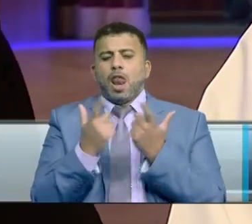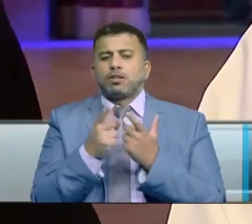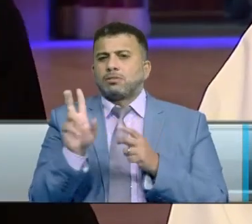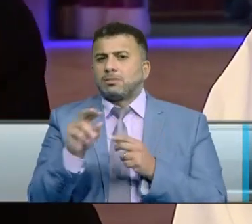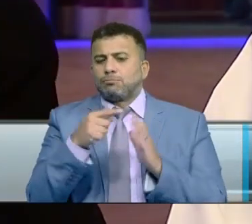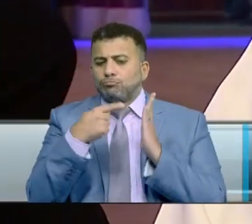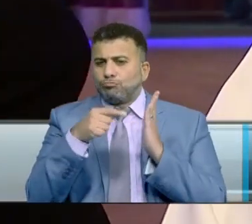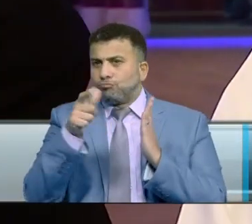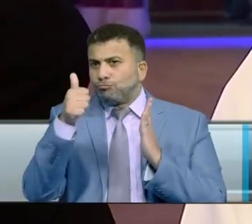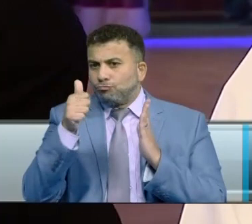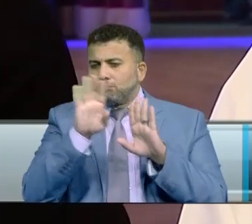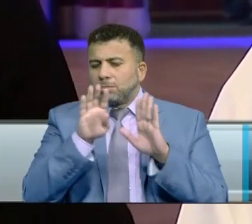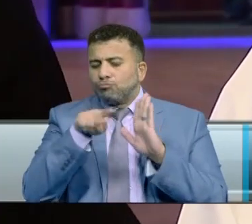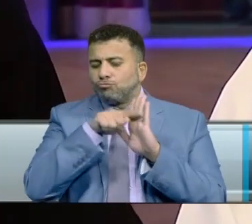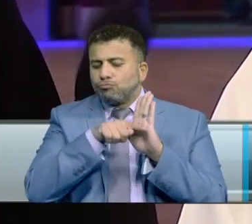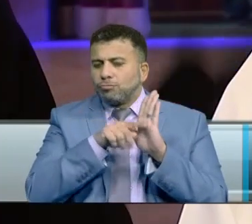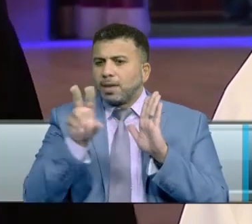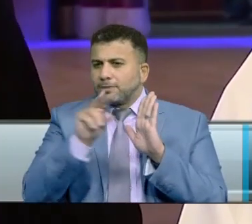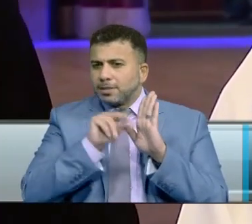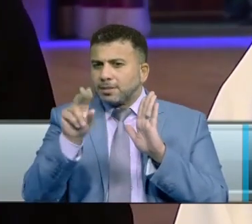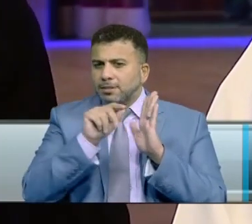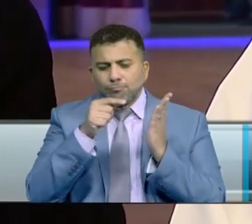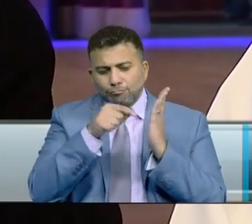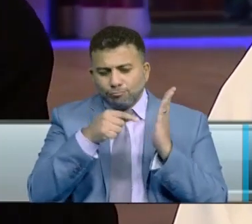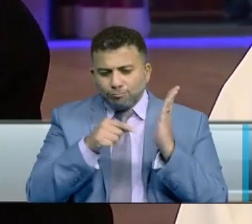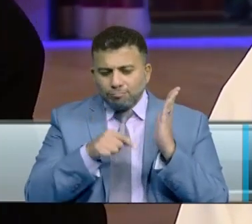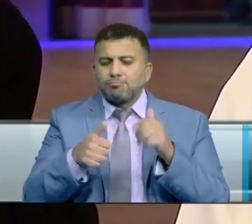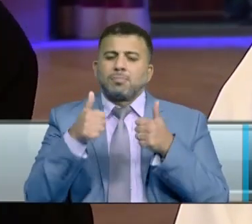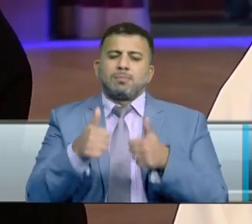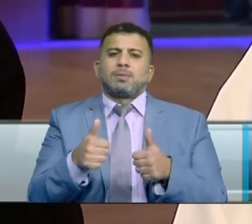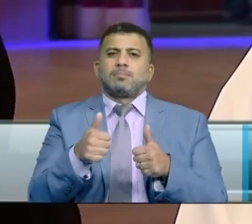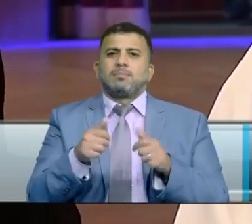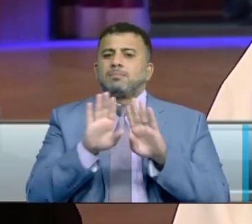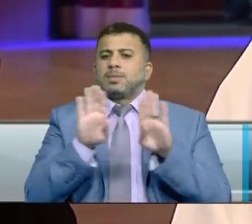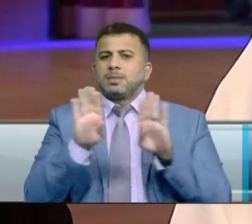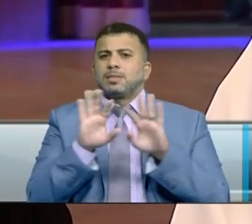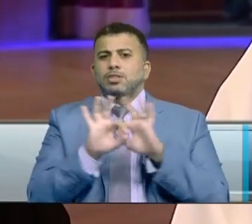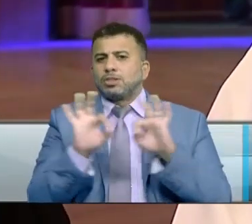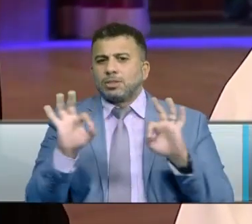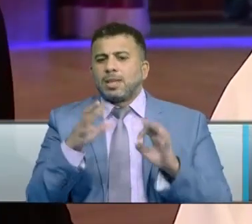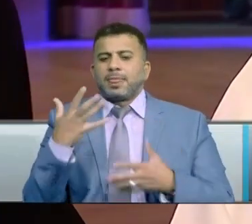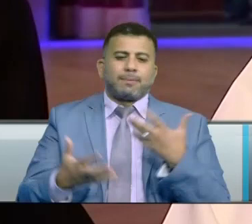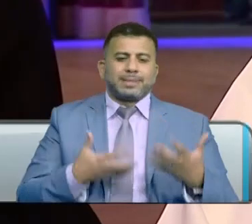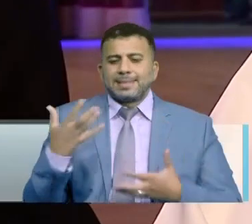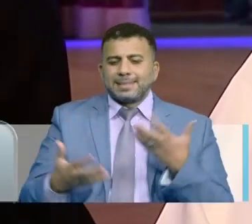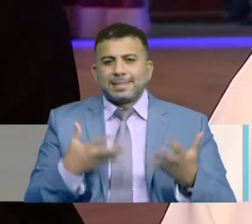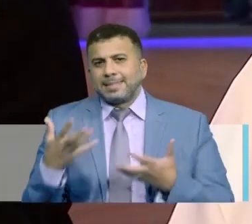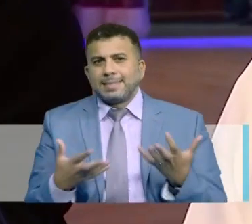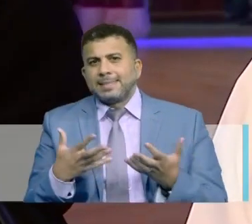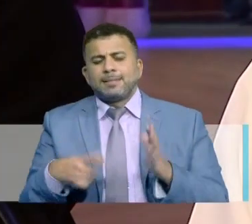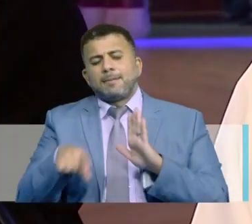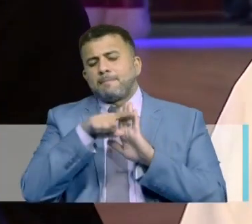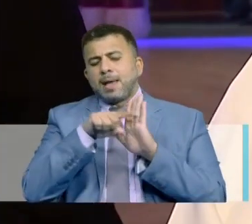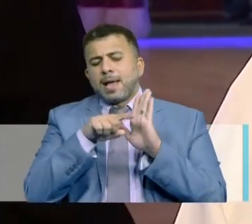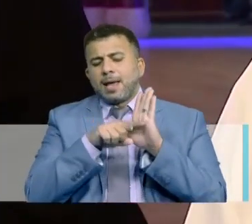المنظمه لهذا المهرجان، مشينا على اساسها، العرض المتكامل او تمثيل، معايير